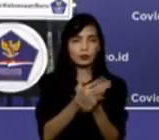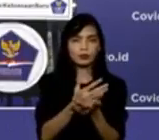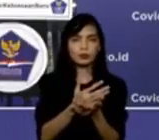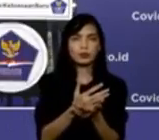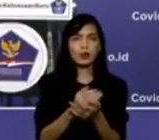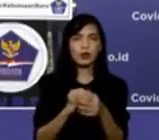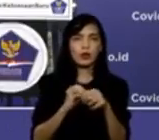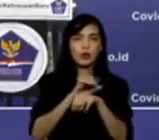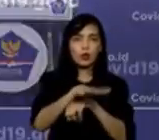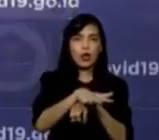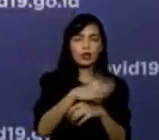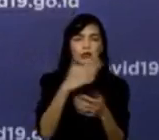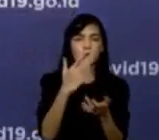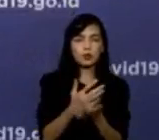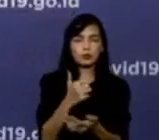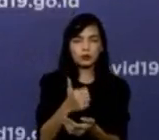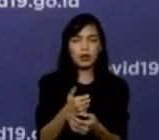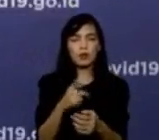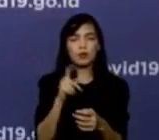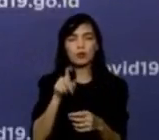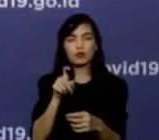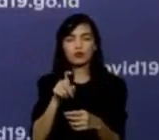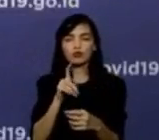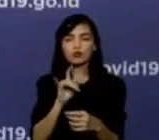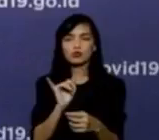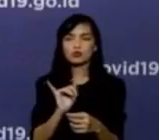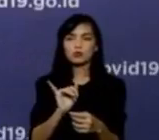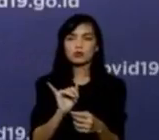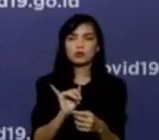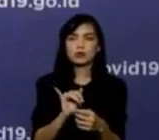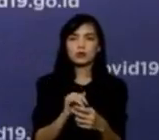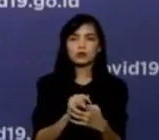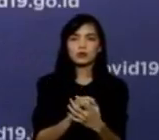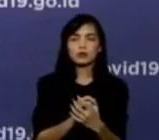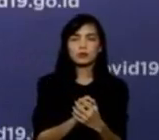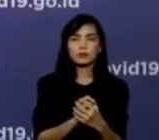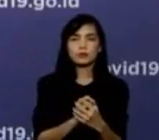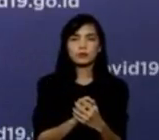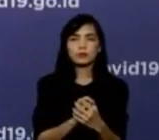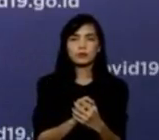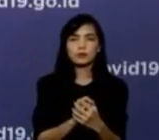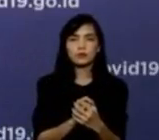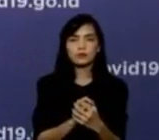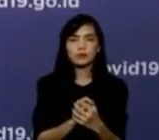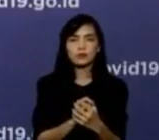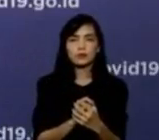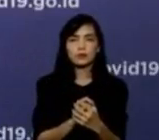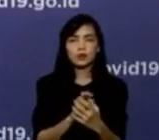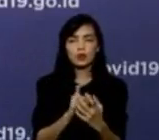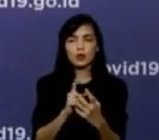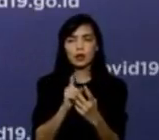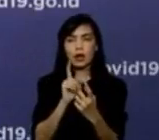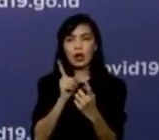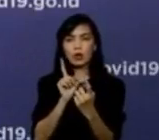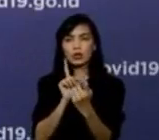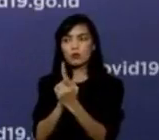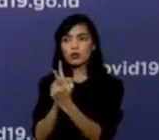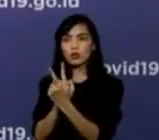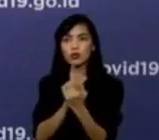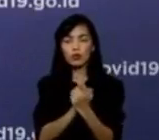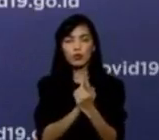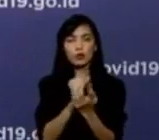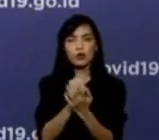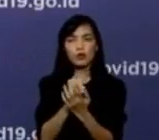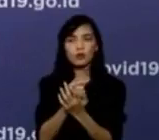Kita perlu untuk melakukan kontak erat yang ketat ditelusuri,